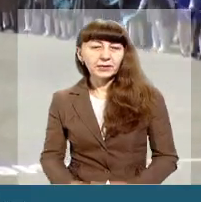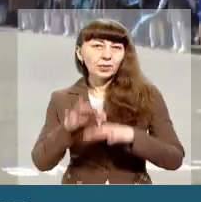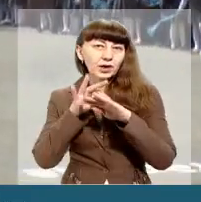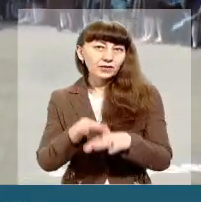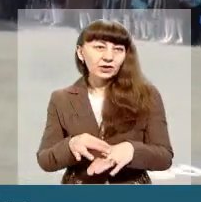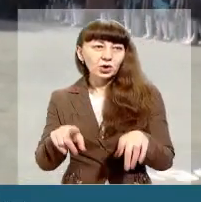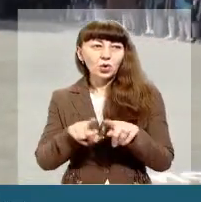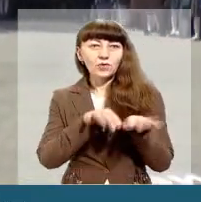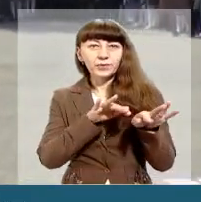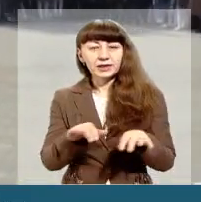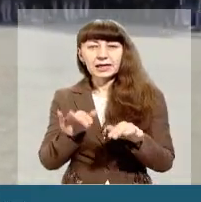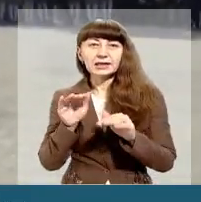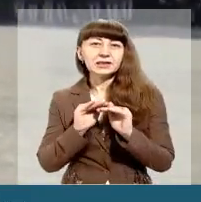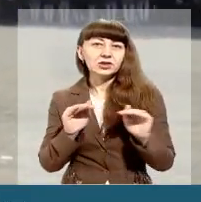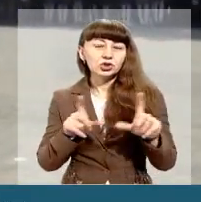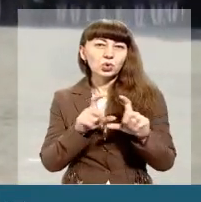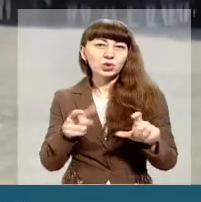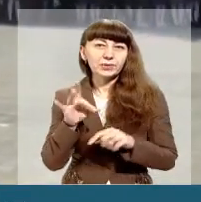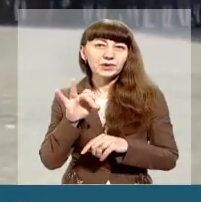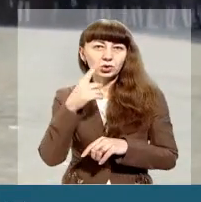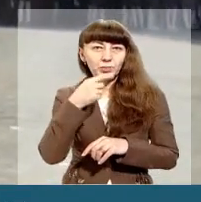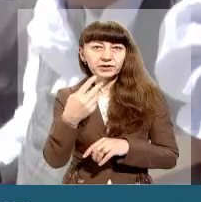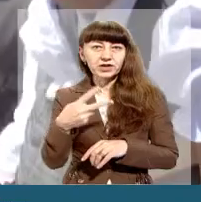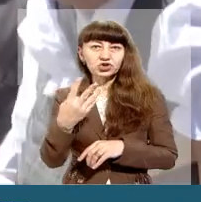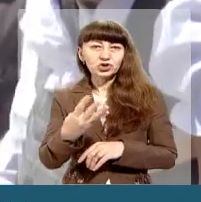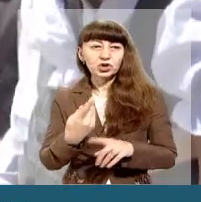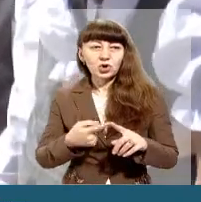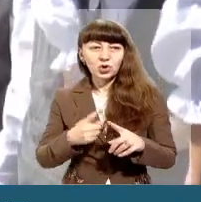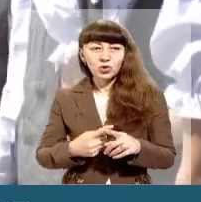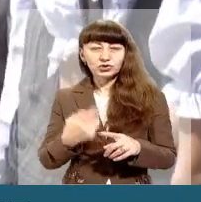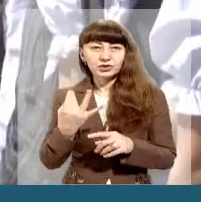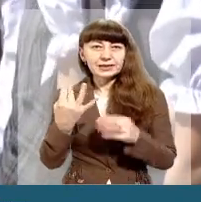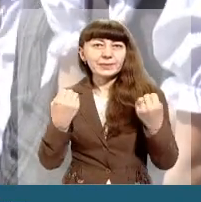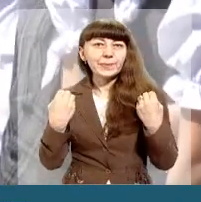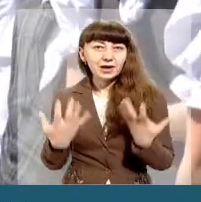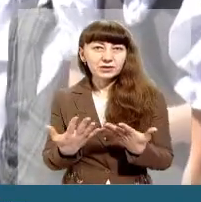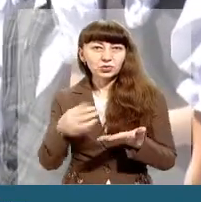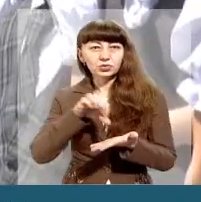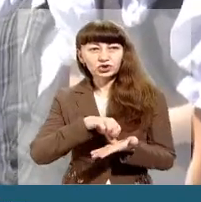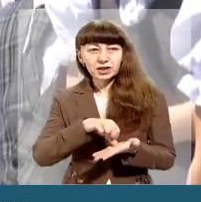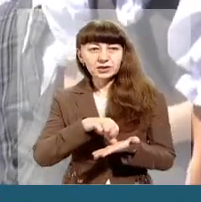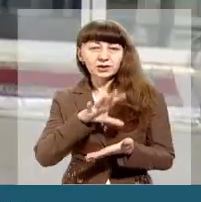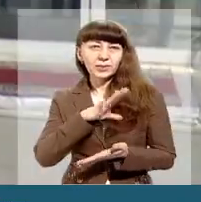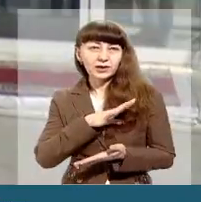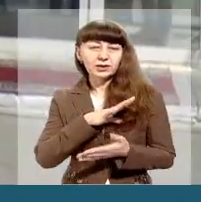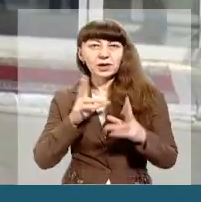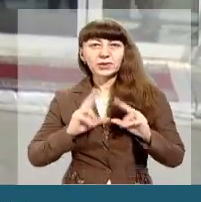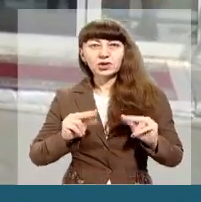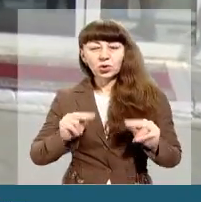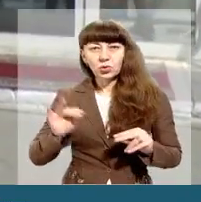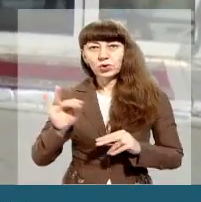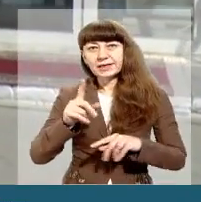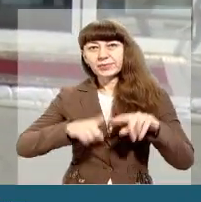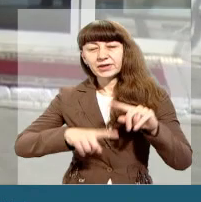Проведение данного мероприятия для ребят школы-гимназии номер 24 стало настоящим праздником. Участие в нем приняли педагоги,